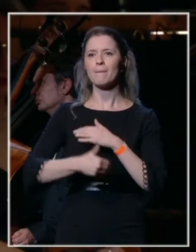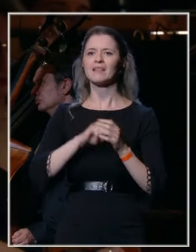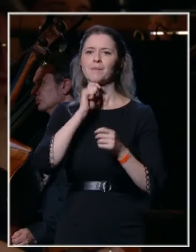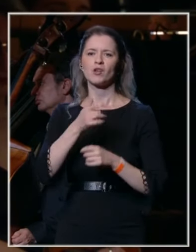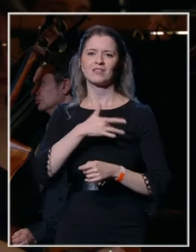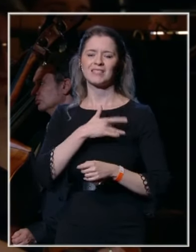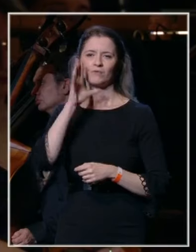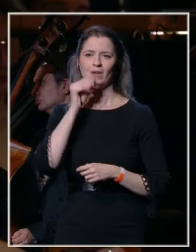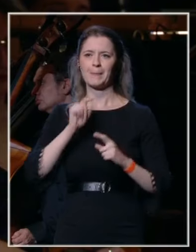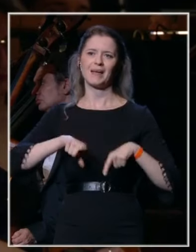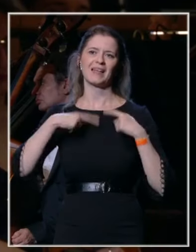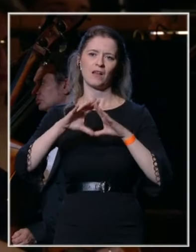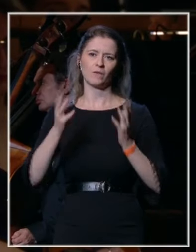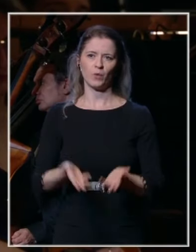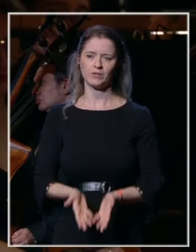földön.